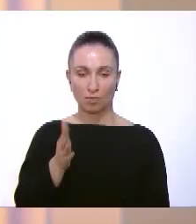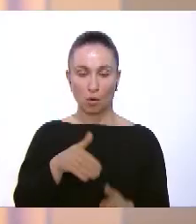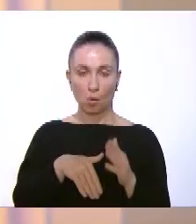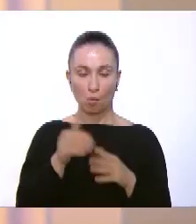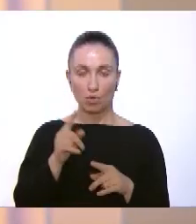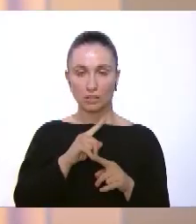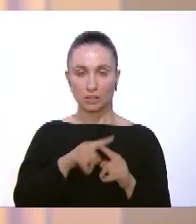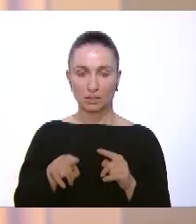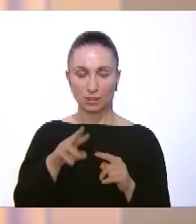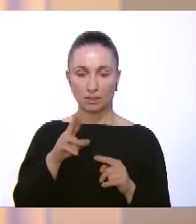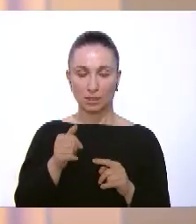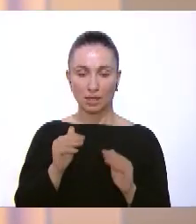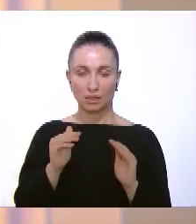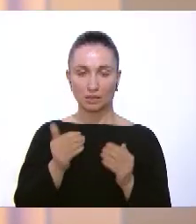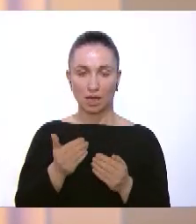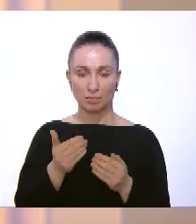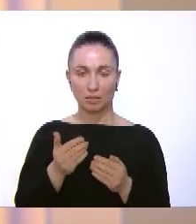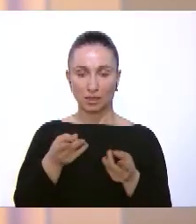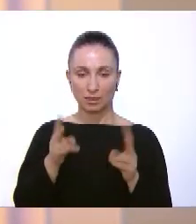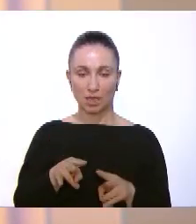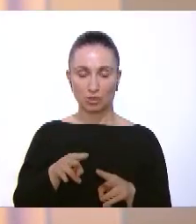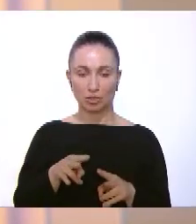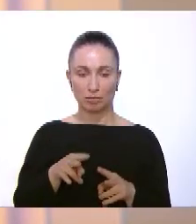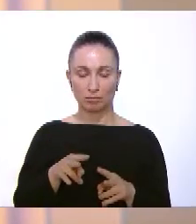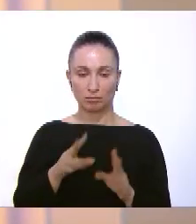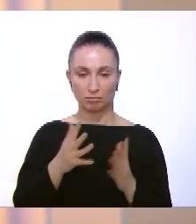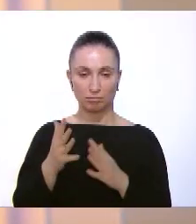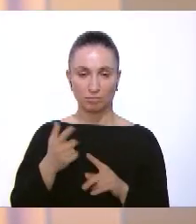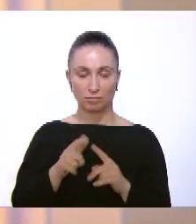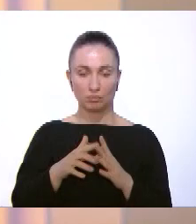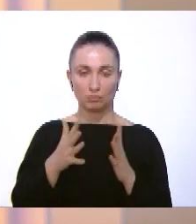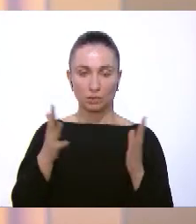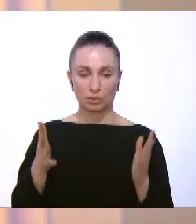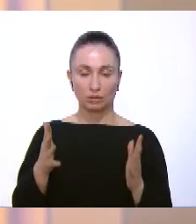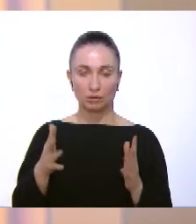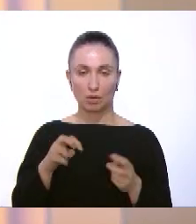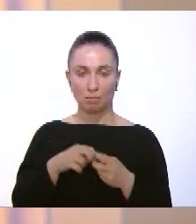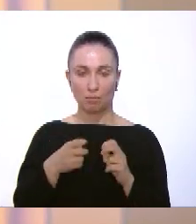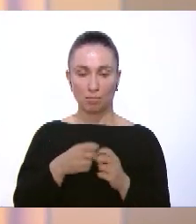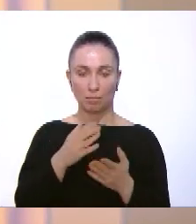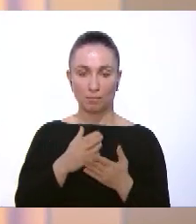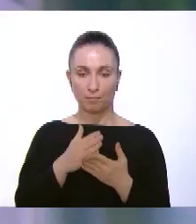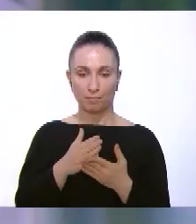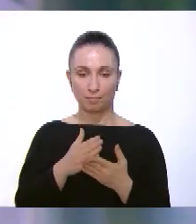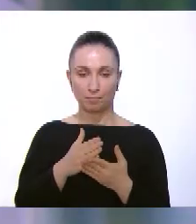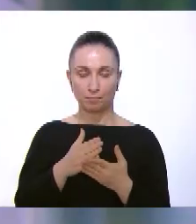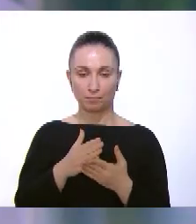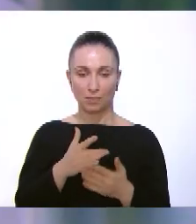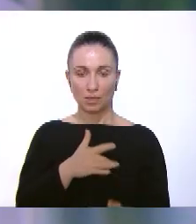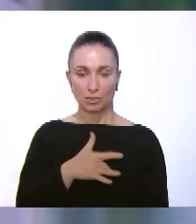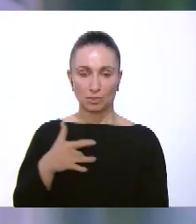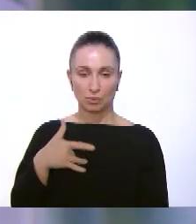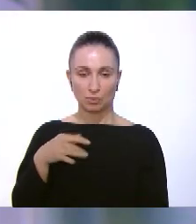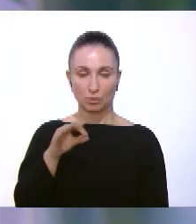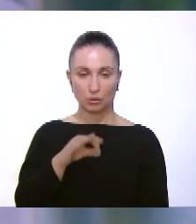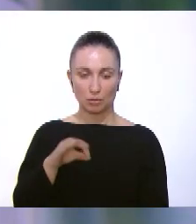უფრო სწრაფად და ნაკლები ნარჩენი მოვლენებით. ძალიან დიდი პრობლემა არის